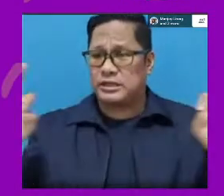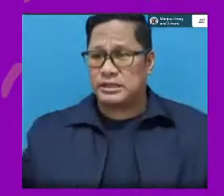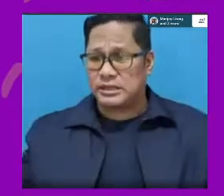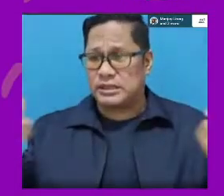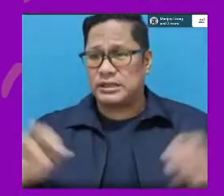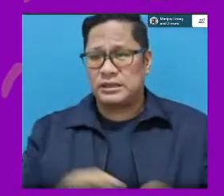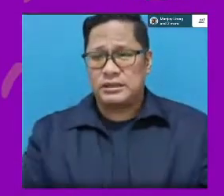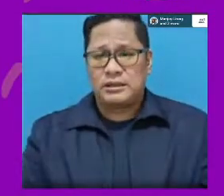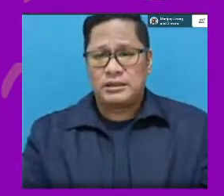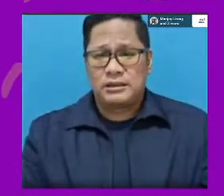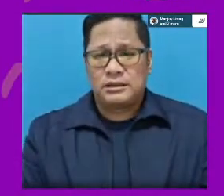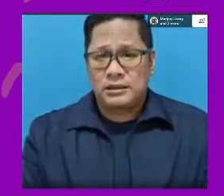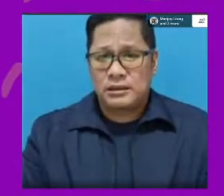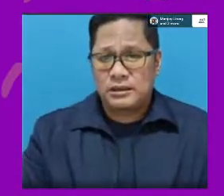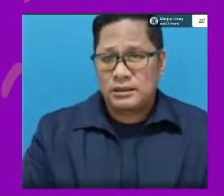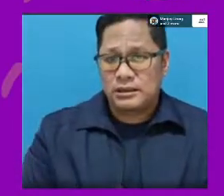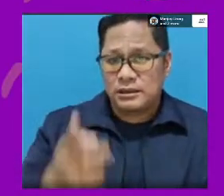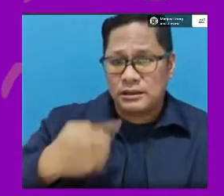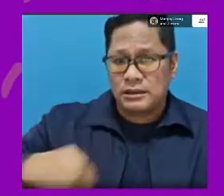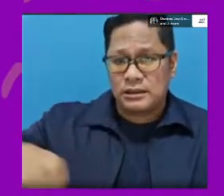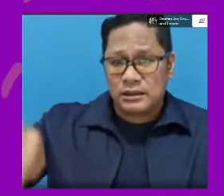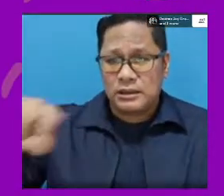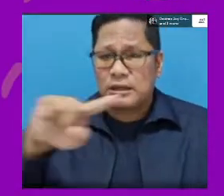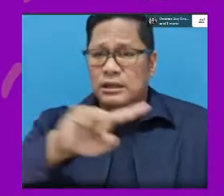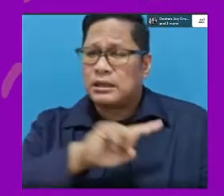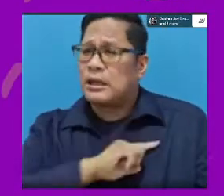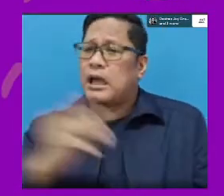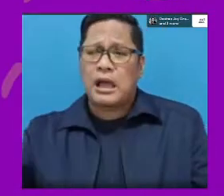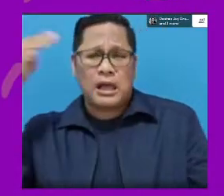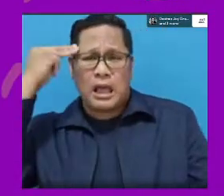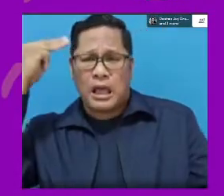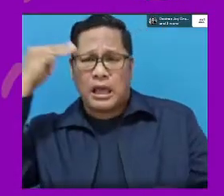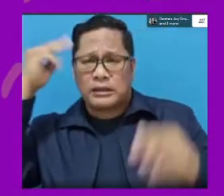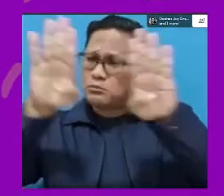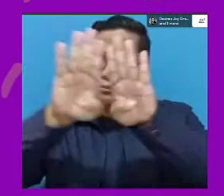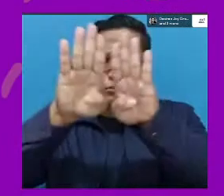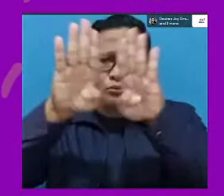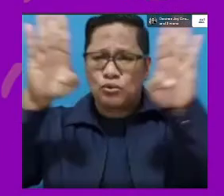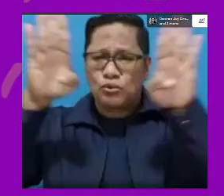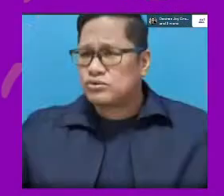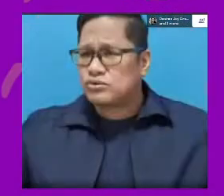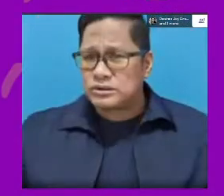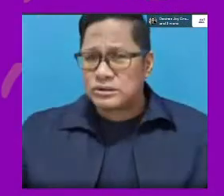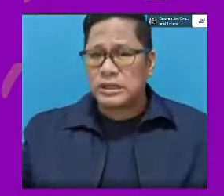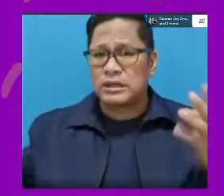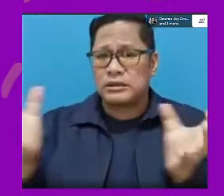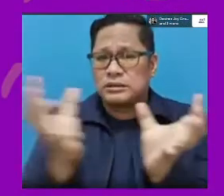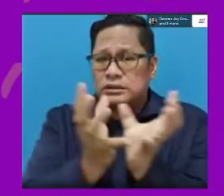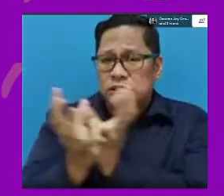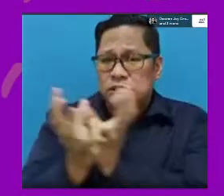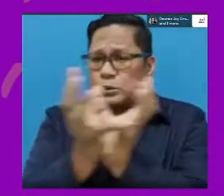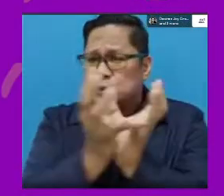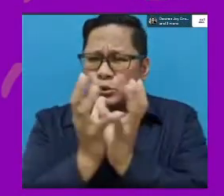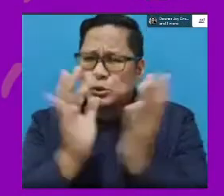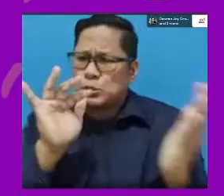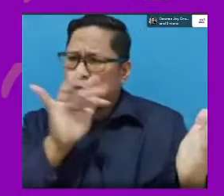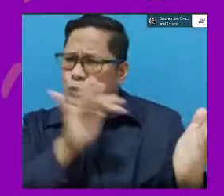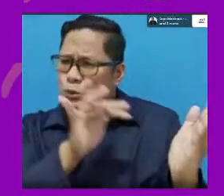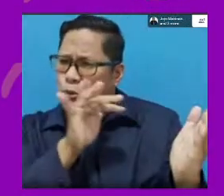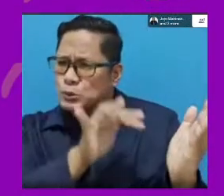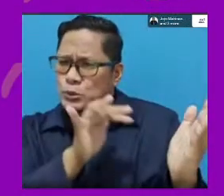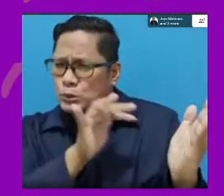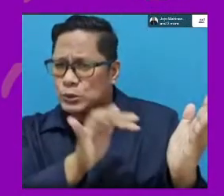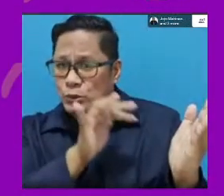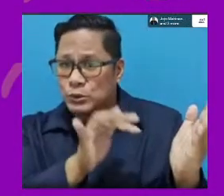Ang ating isip ay buksan at libon ay pag-aralan. Paano